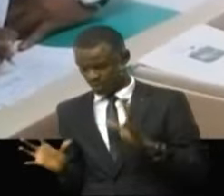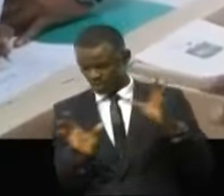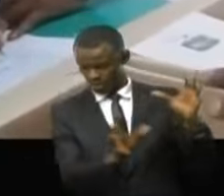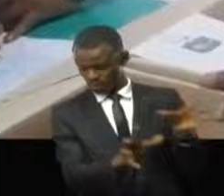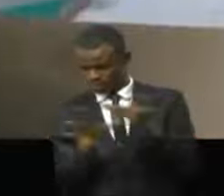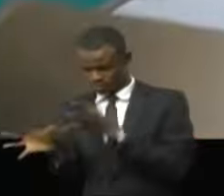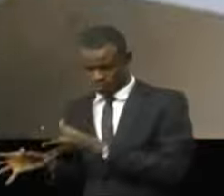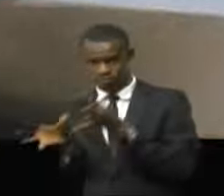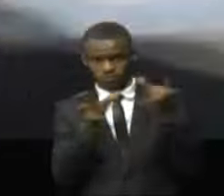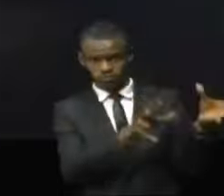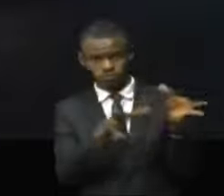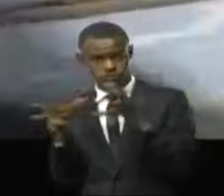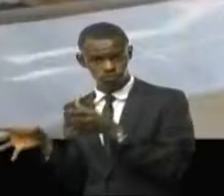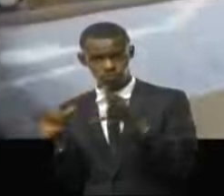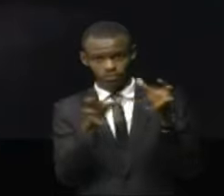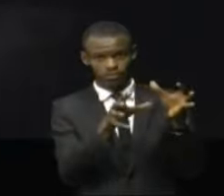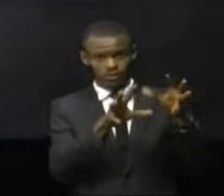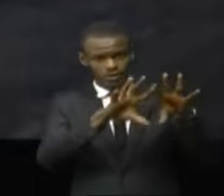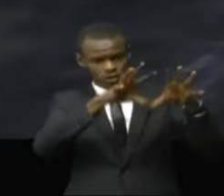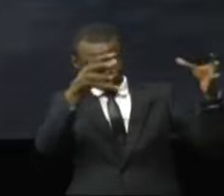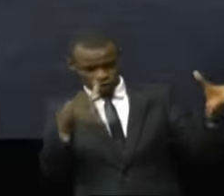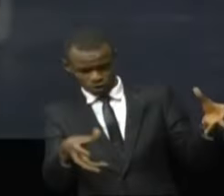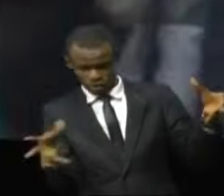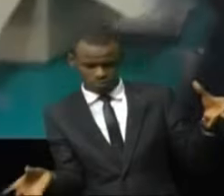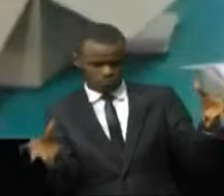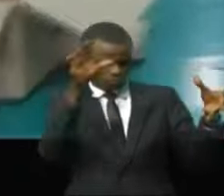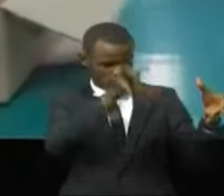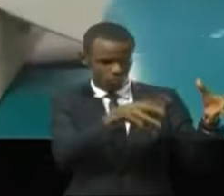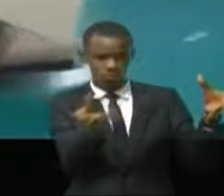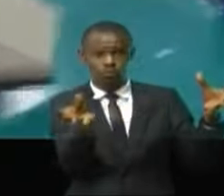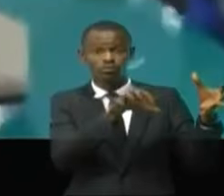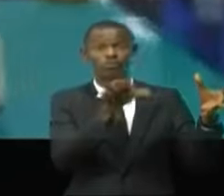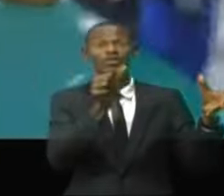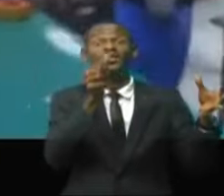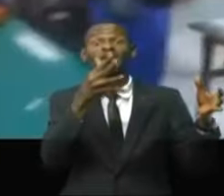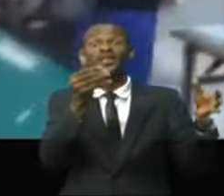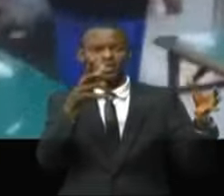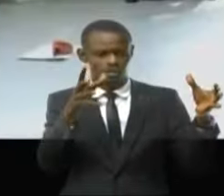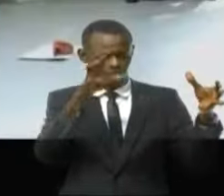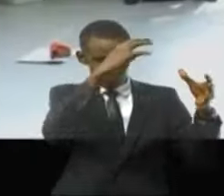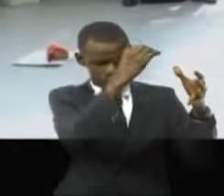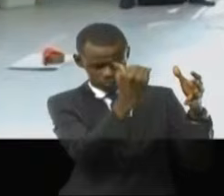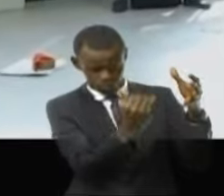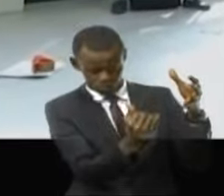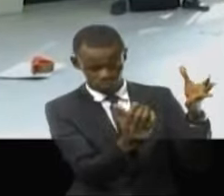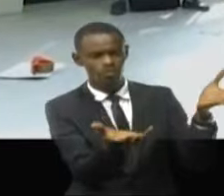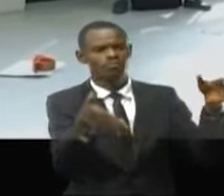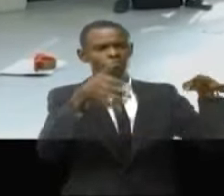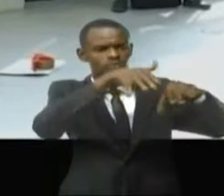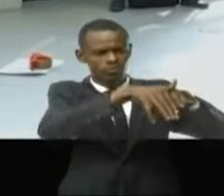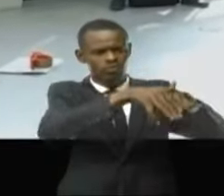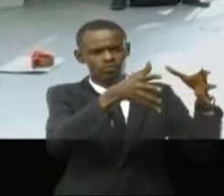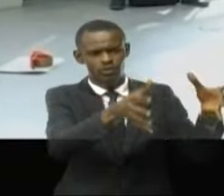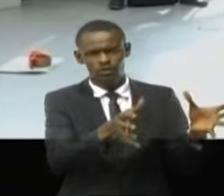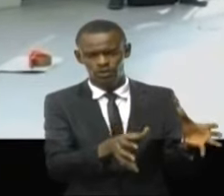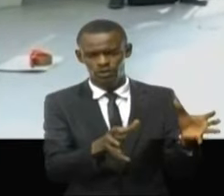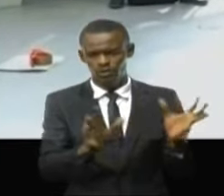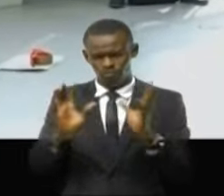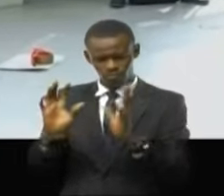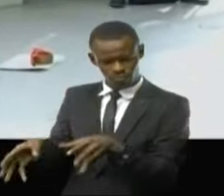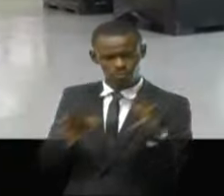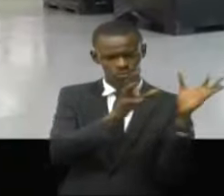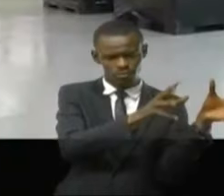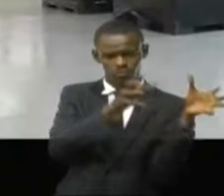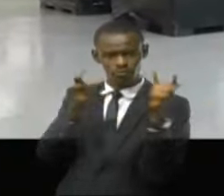carton. Chaque carton contient précisément 15 paquets de 250 bulletins de vote. À l'étape de la palettisation des cartons de